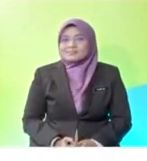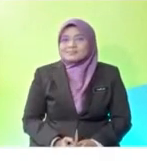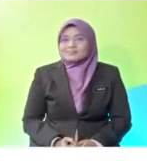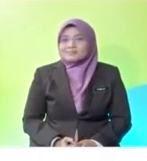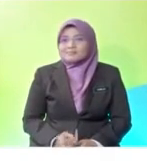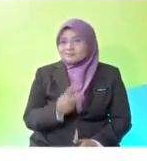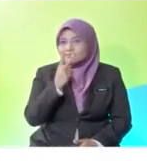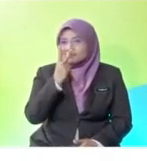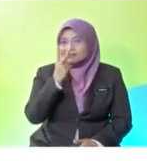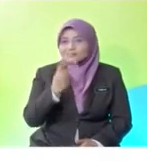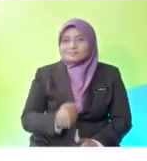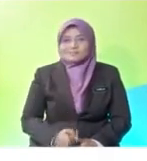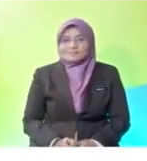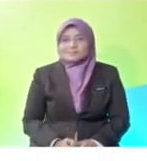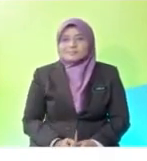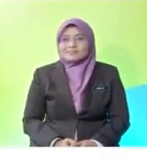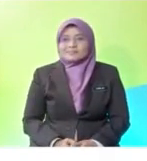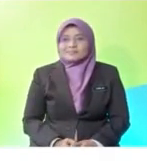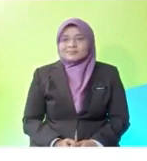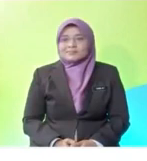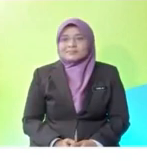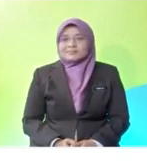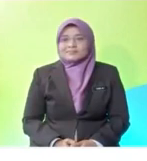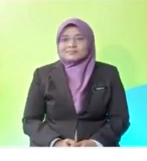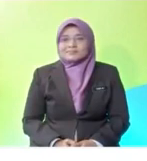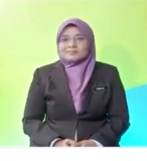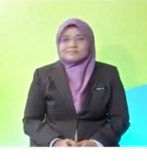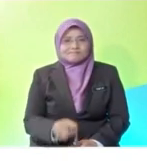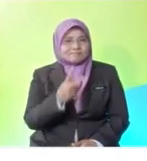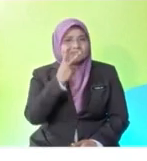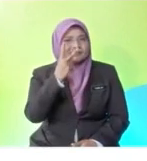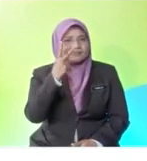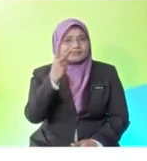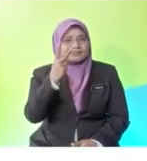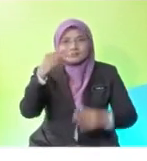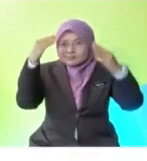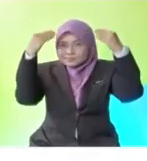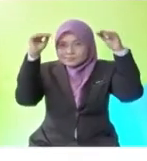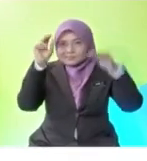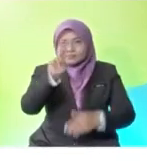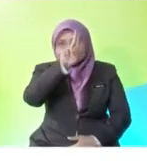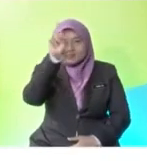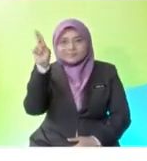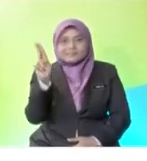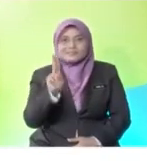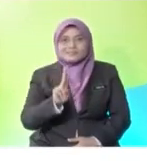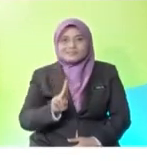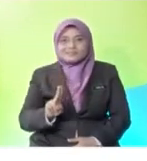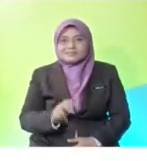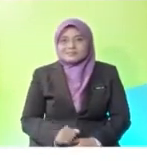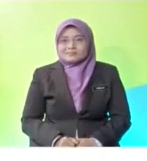tuh 91 990 juta 500 50 kan lagi